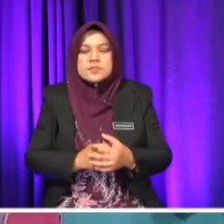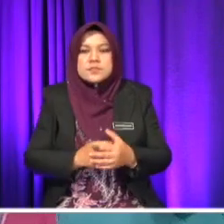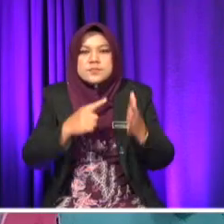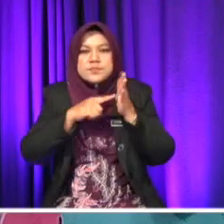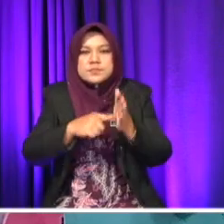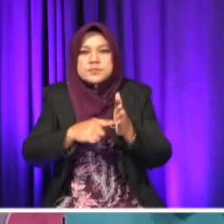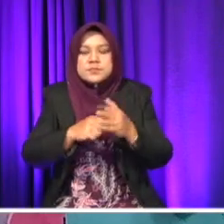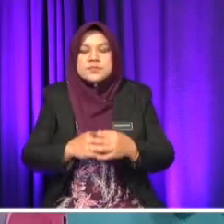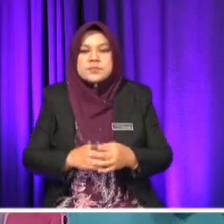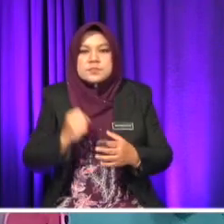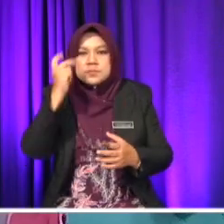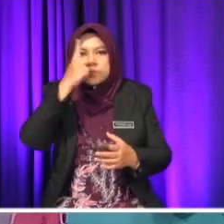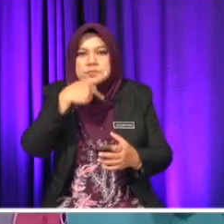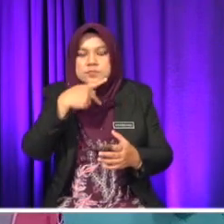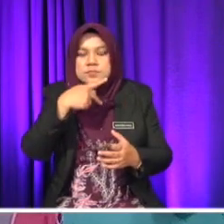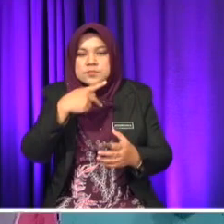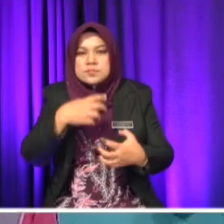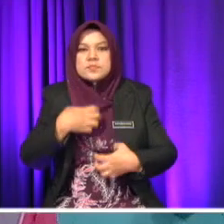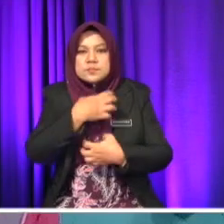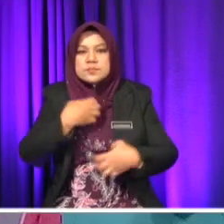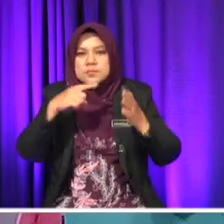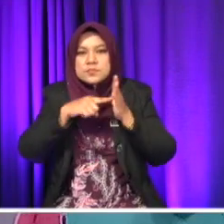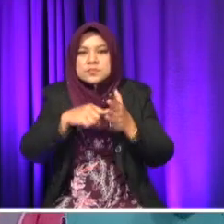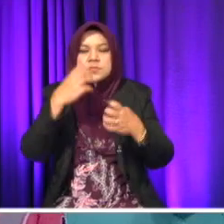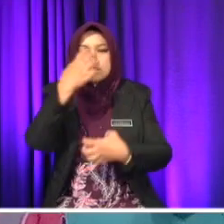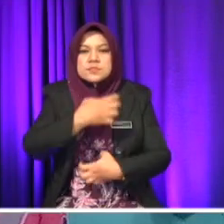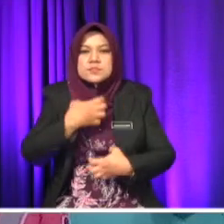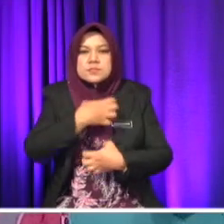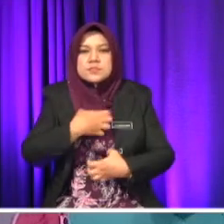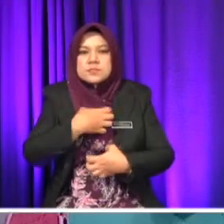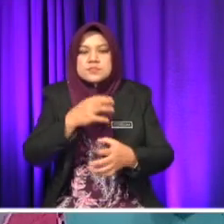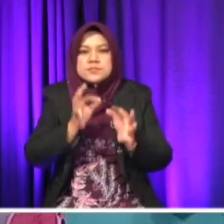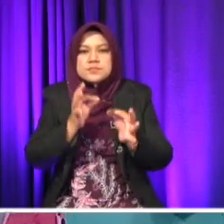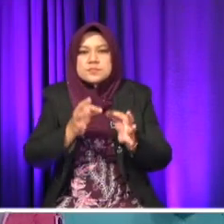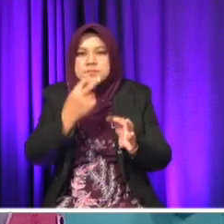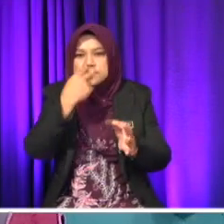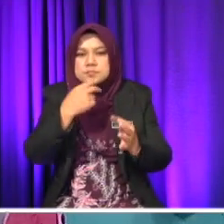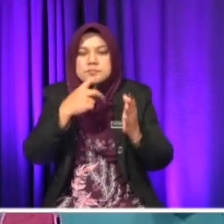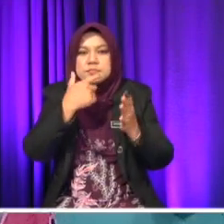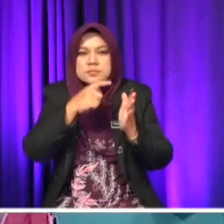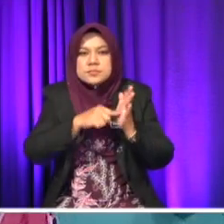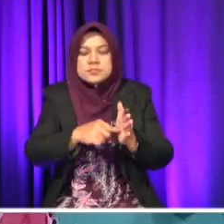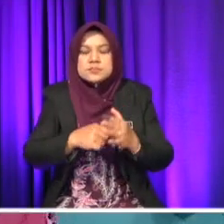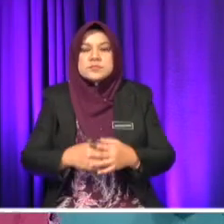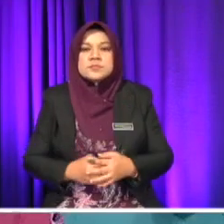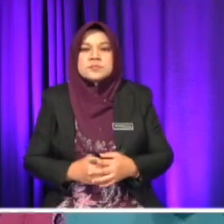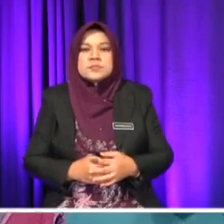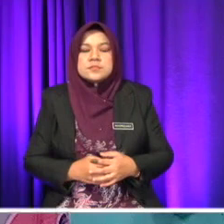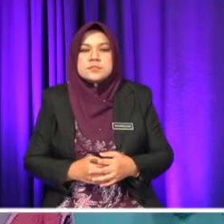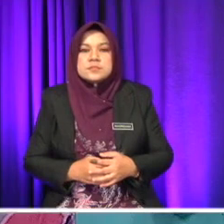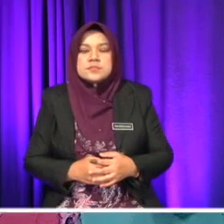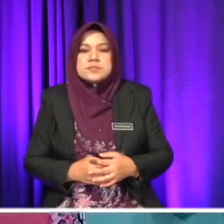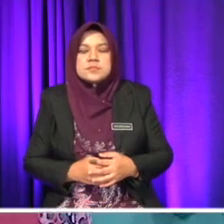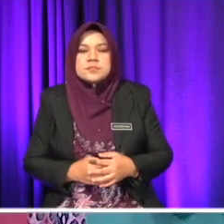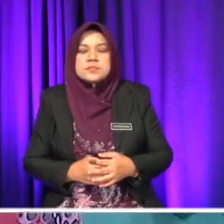dia sangat ekspresif kalau disuruh ditunjukkan ke seluruh kan betul di emosi